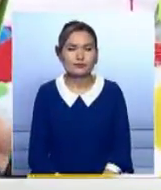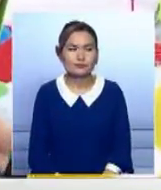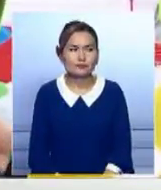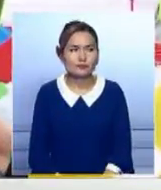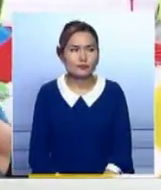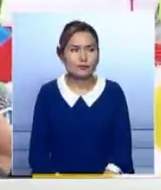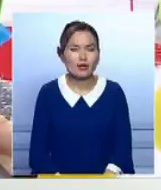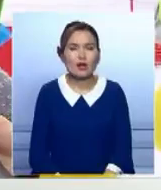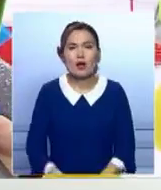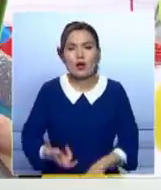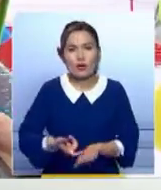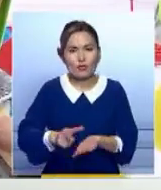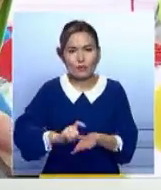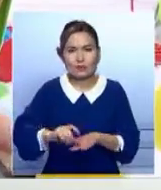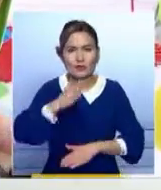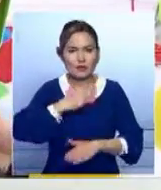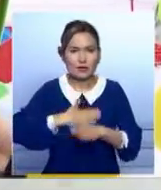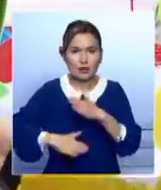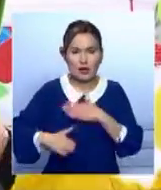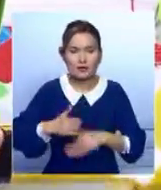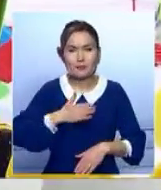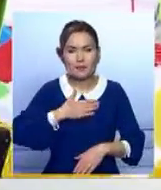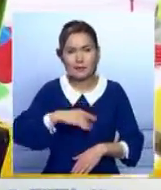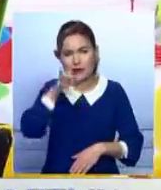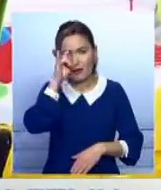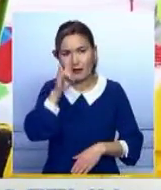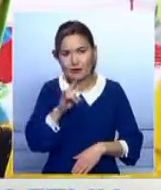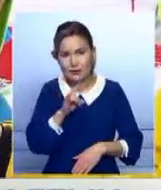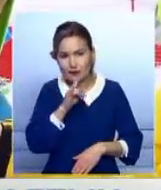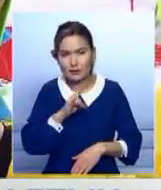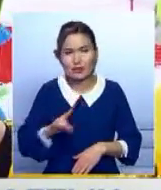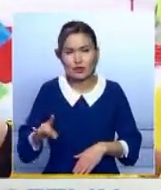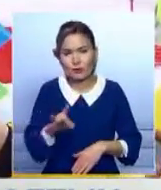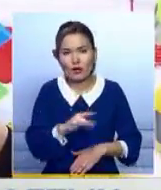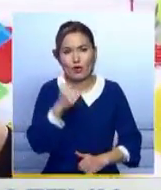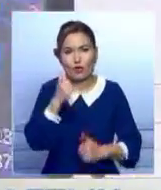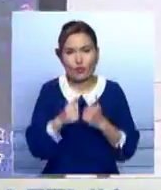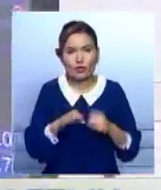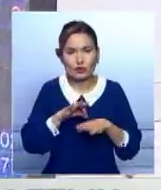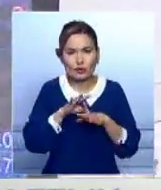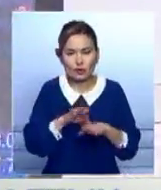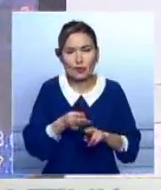Көп болды еткен өзіміздің жерімізде, өзіміздің елімізде оғанан кейін. Бірақ оған қарамастан Қазақстан туын